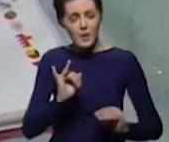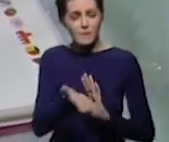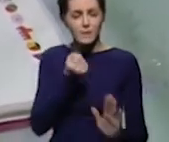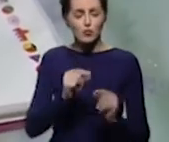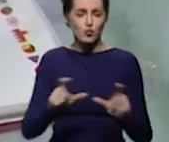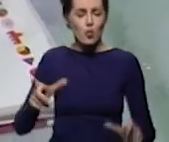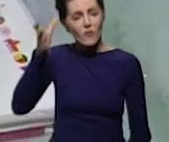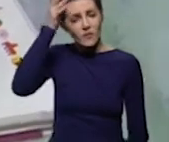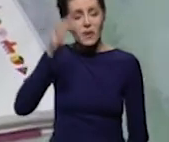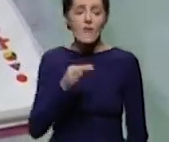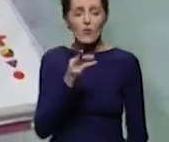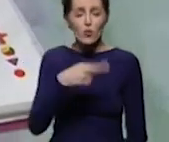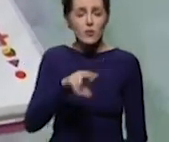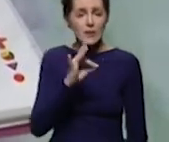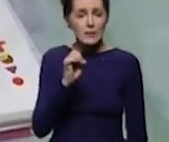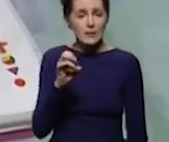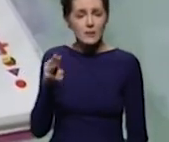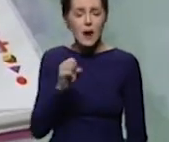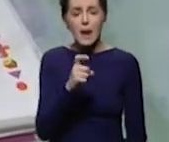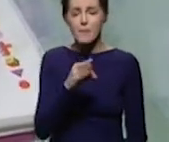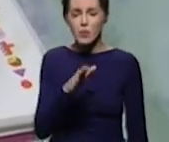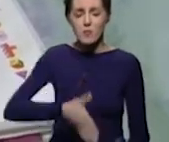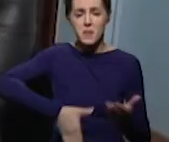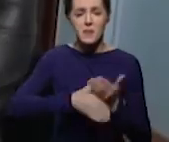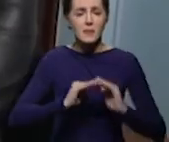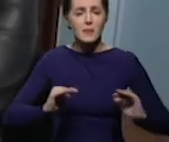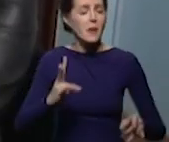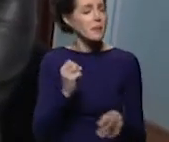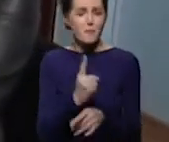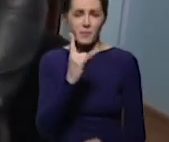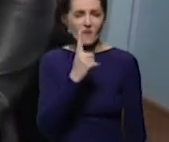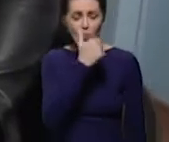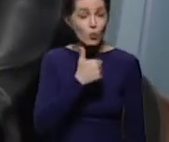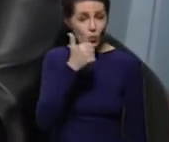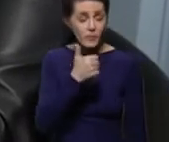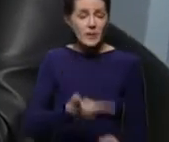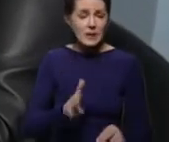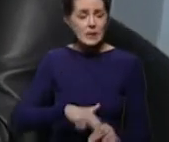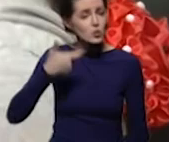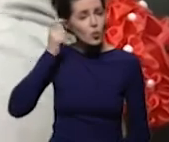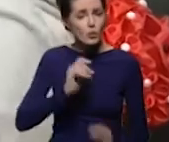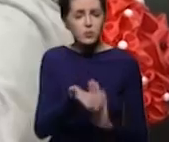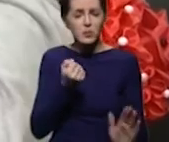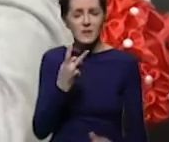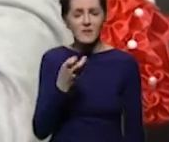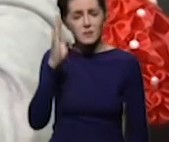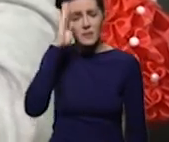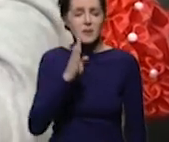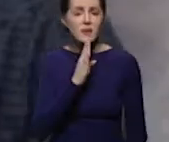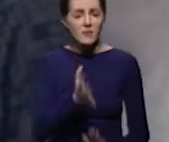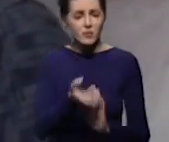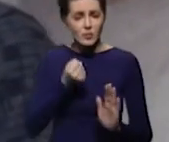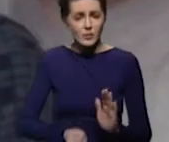освіту. Фонд Ріната Ахметова допомагає таким діткам вже не перший рік. Слухові апарати отримали понад 200 хлопців і дівчат.